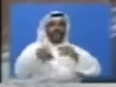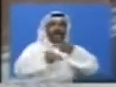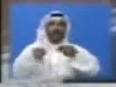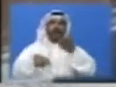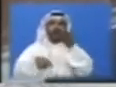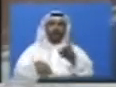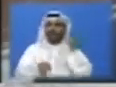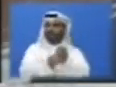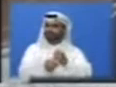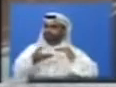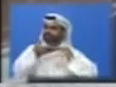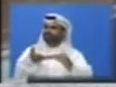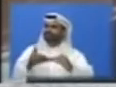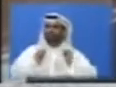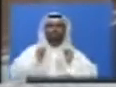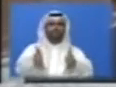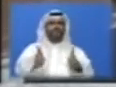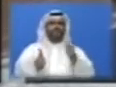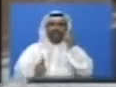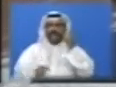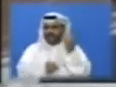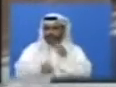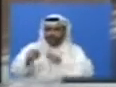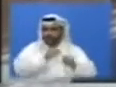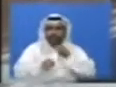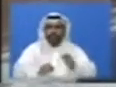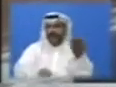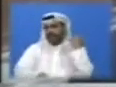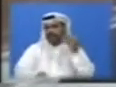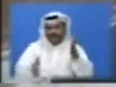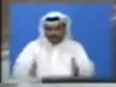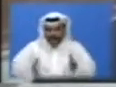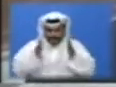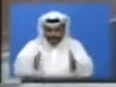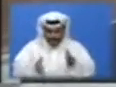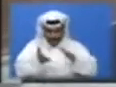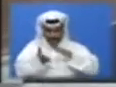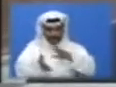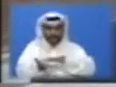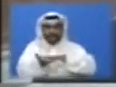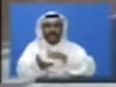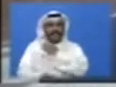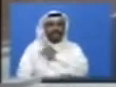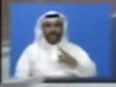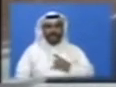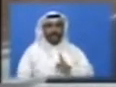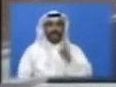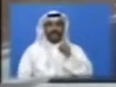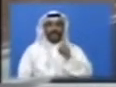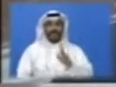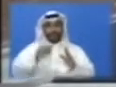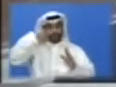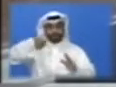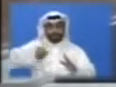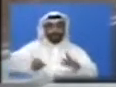الكويتية لجمهورية صربيا أثناء بعض الأمور وبعض الكوارث التي حصلت في صربيا. لقينا كل